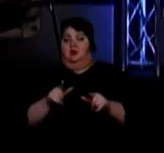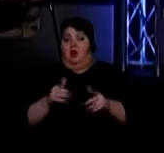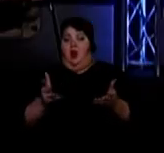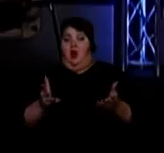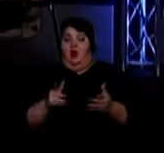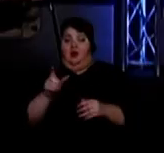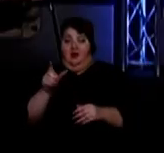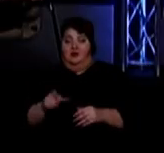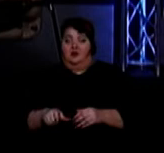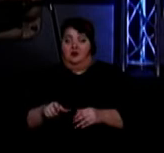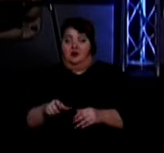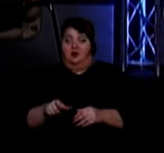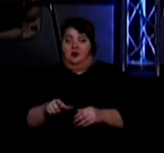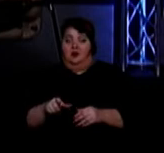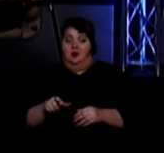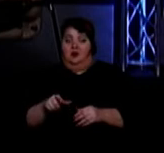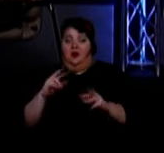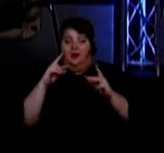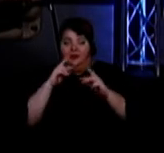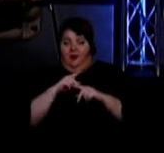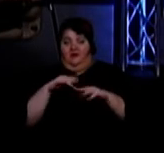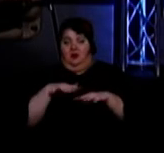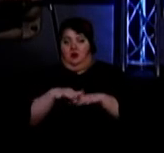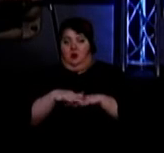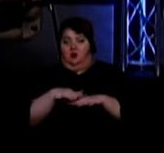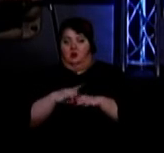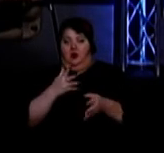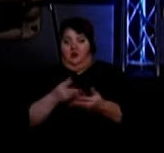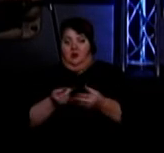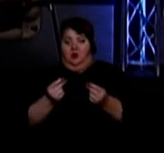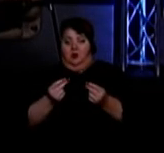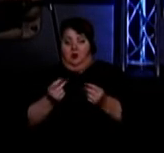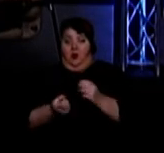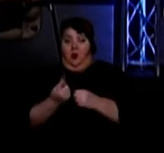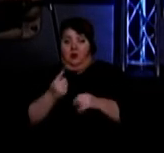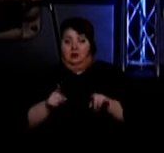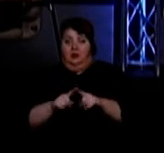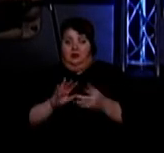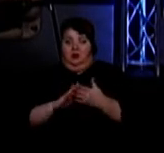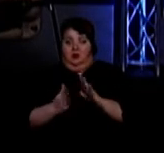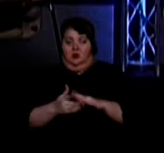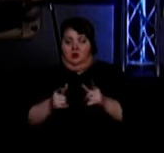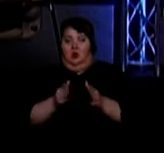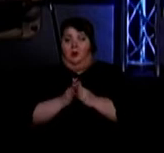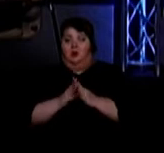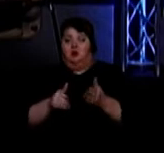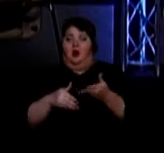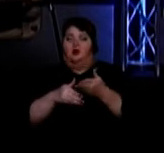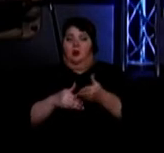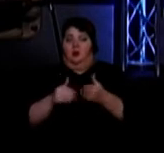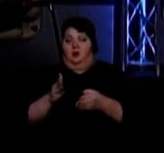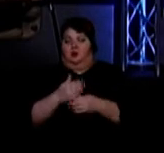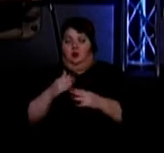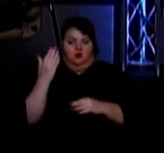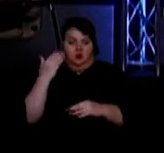але вона невірно розраховує свої гроші, і вона опиняється в той ситуації, що вона просить про допомогу зовсім,